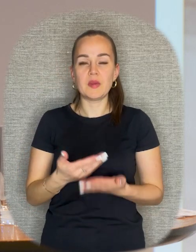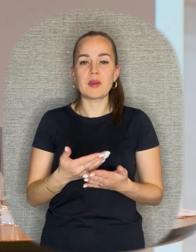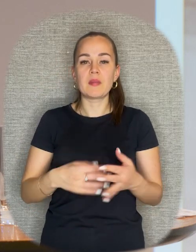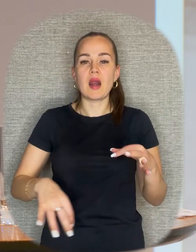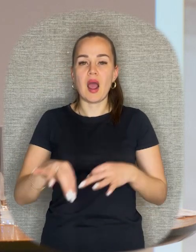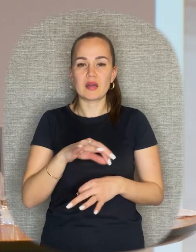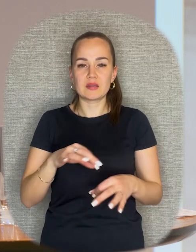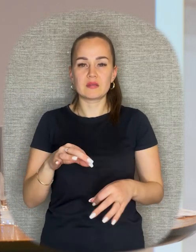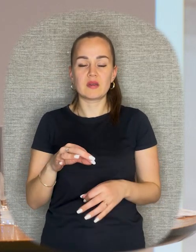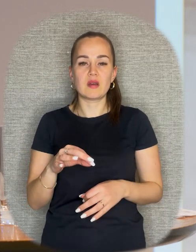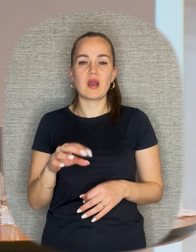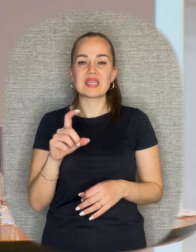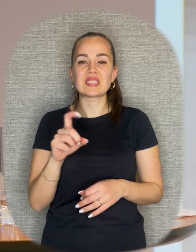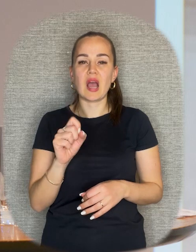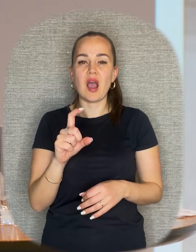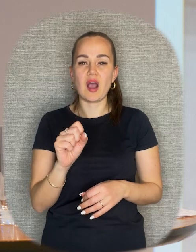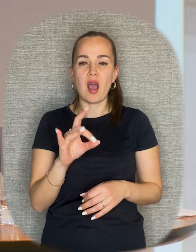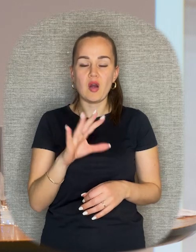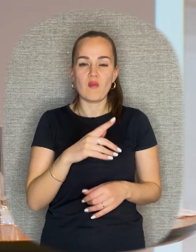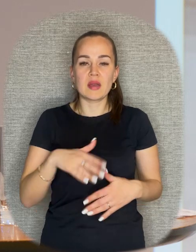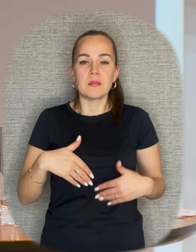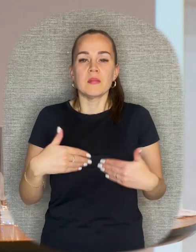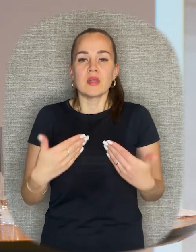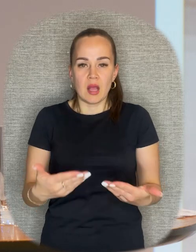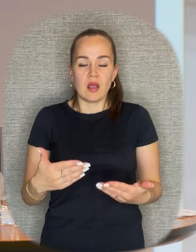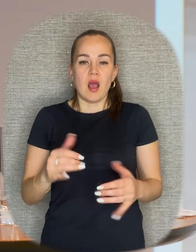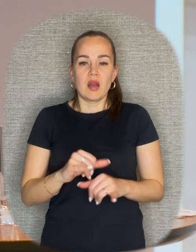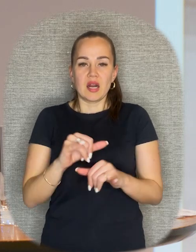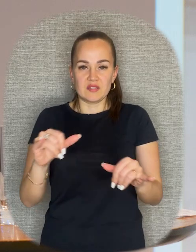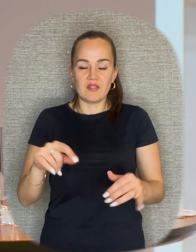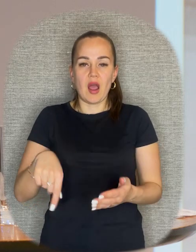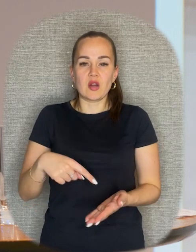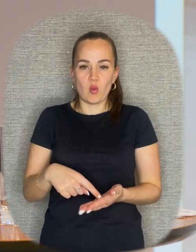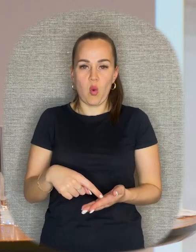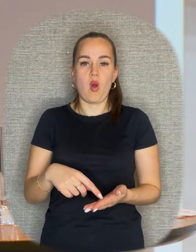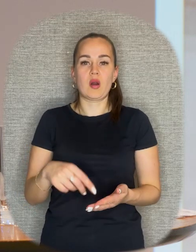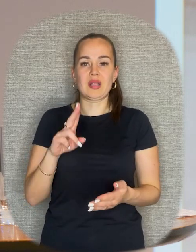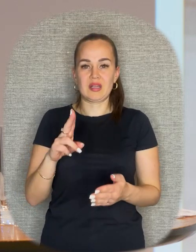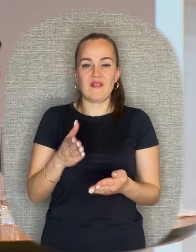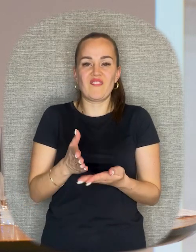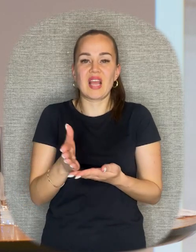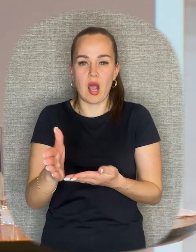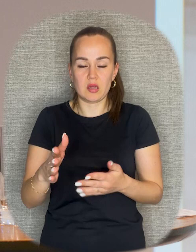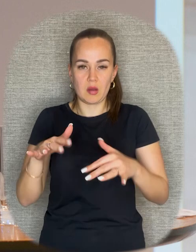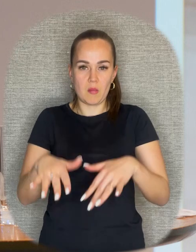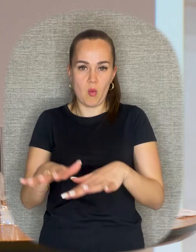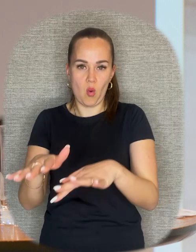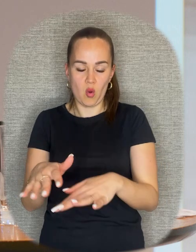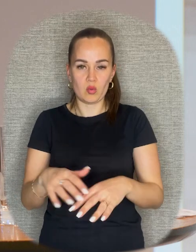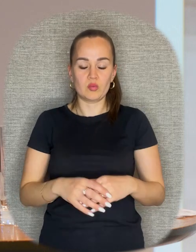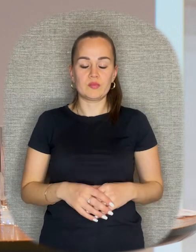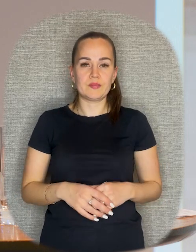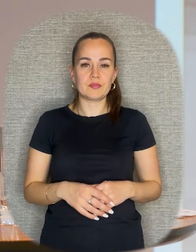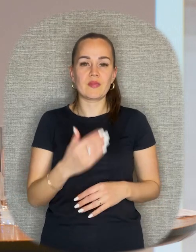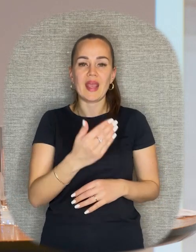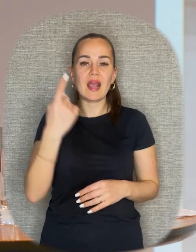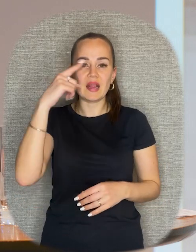жизнь секторы Квасов и Захаров которые предлагали развивать город к с выходом к морю их